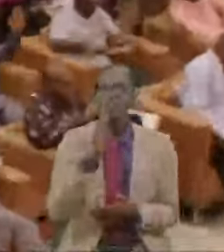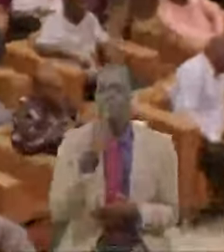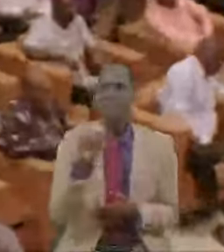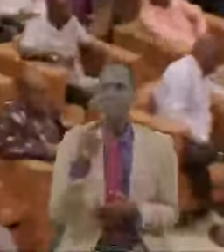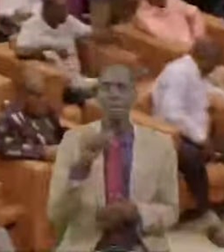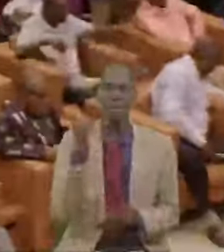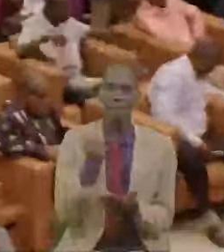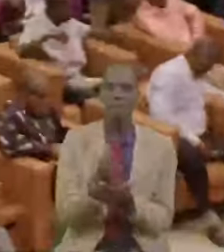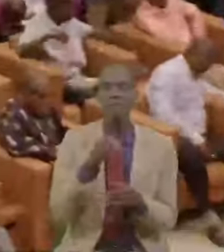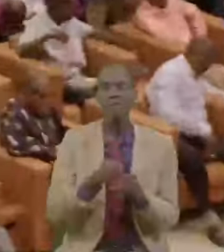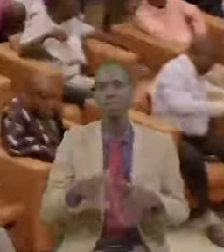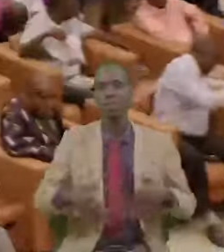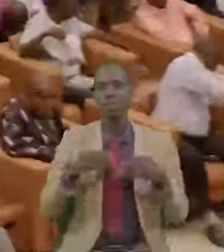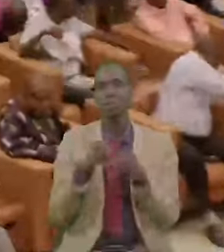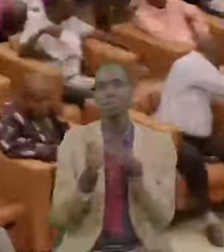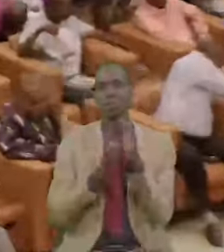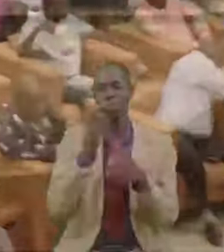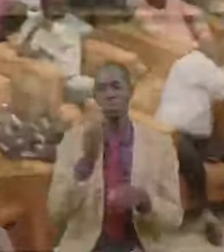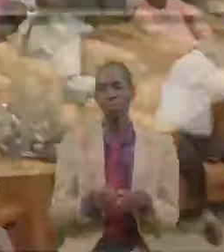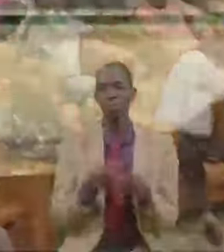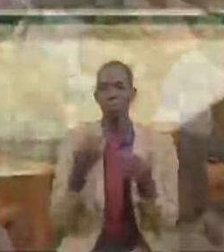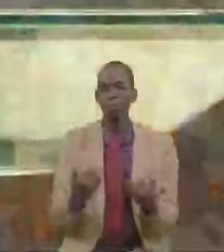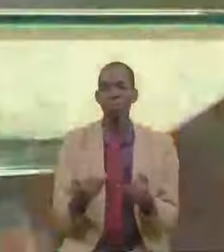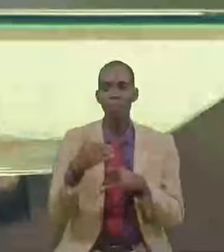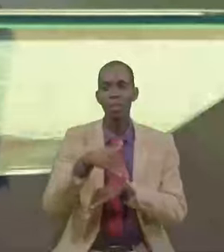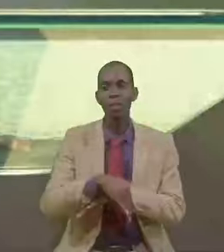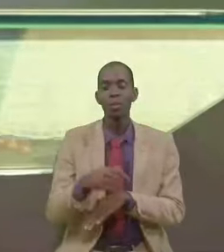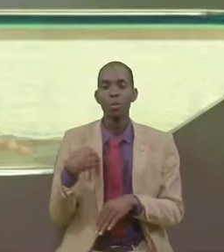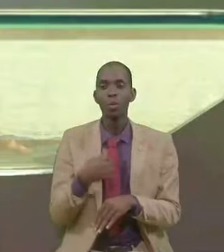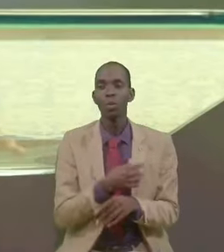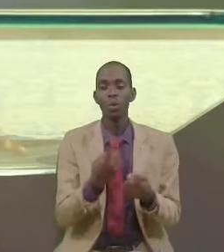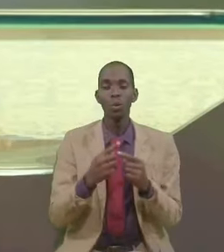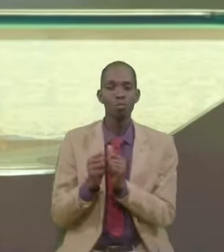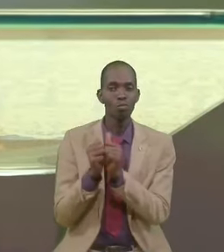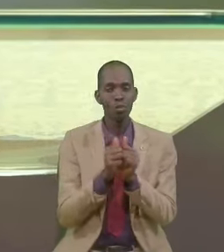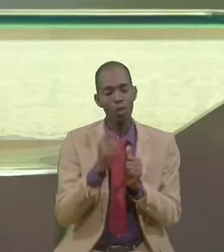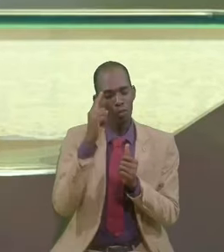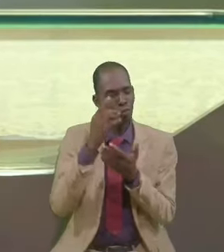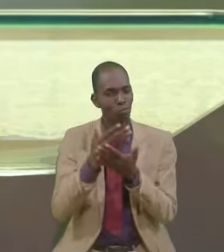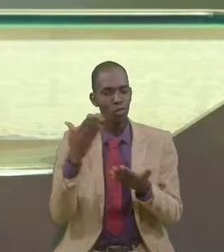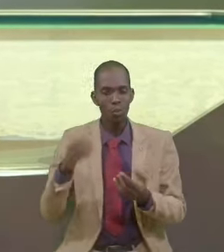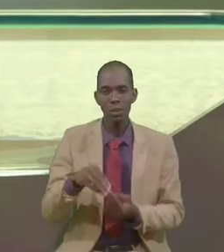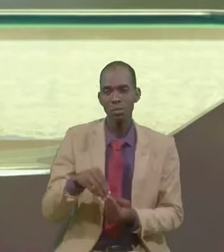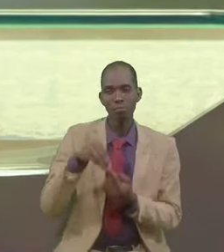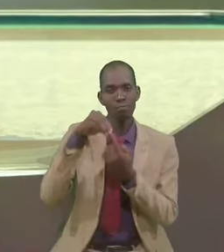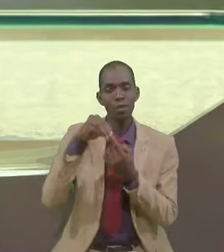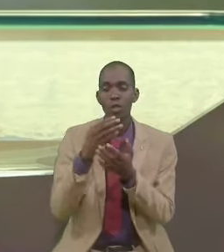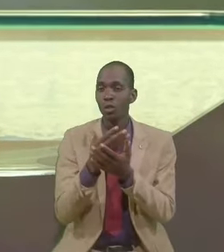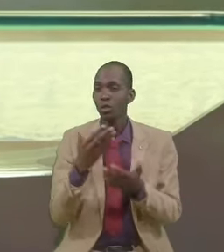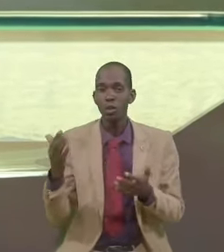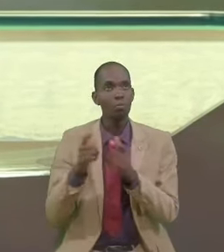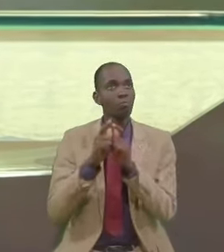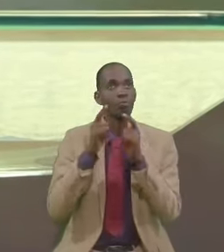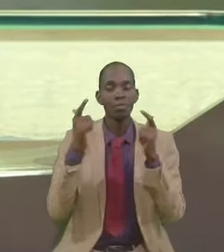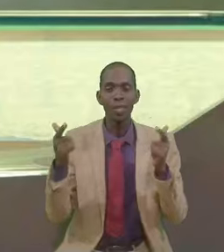dans votre vie. Ce soir, nous sommes ici pour quelque chose de spécial, quelque chose de